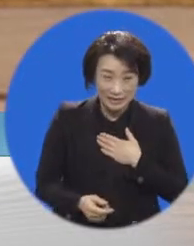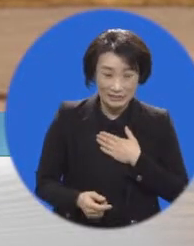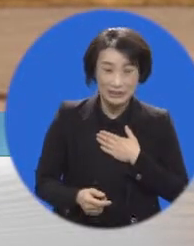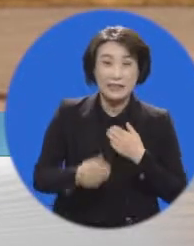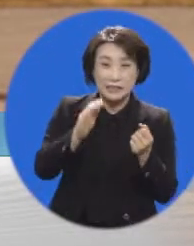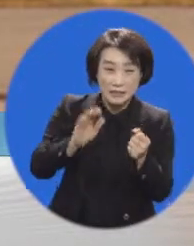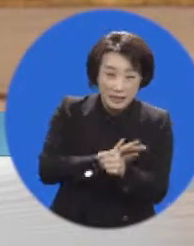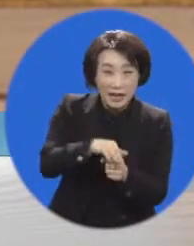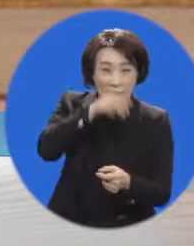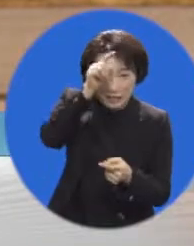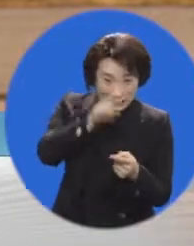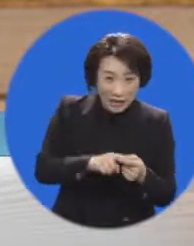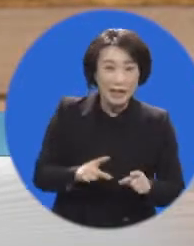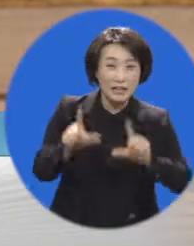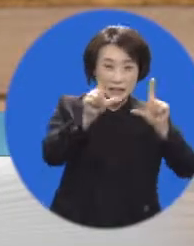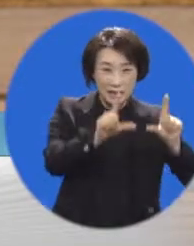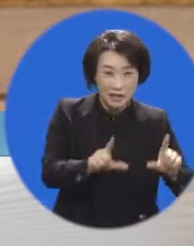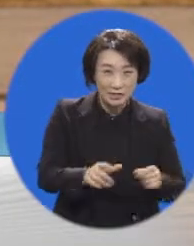사랑하다 살고